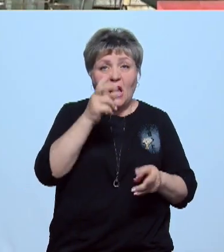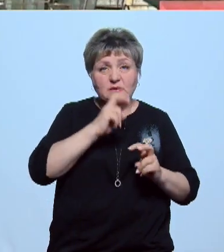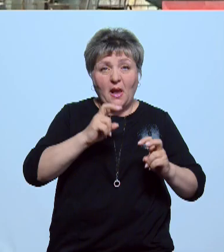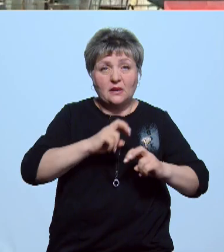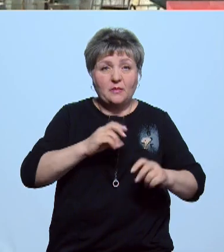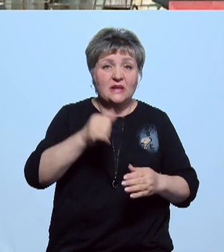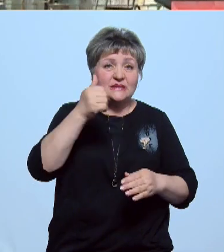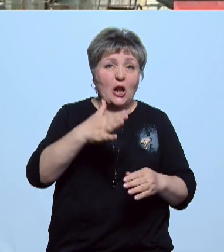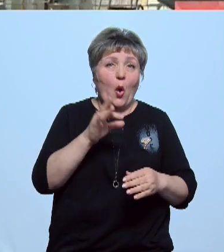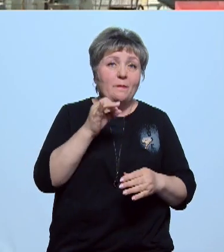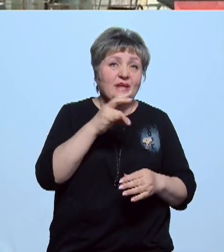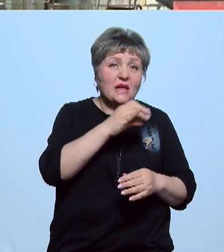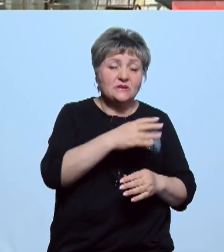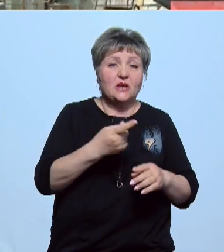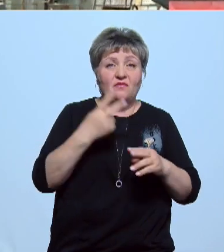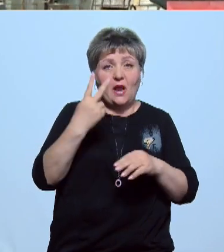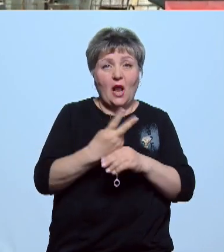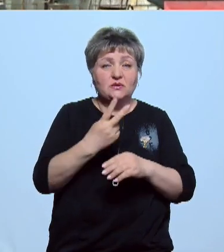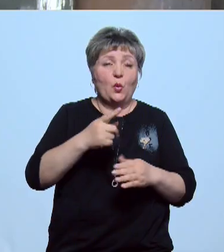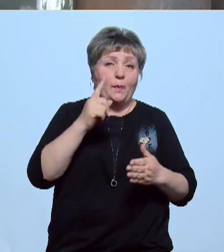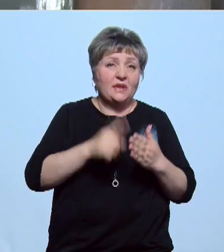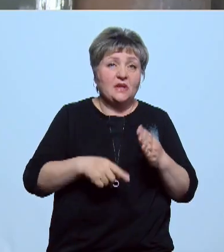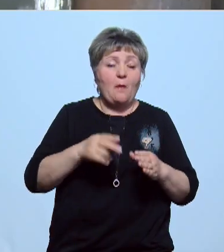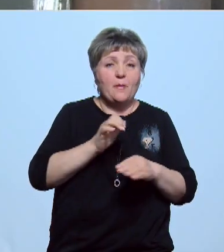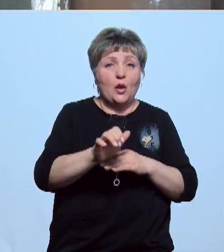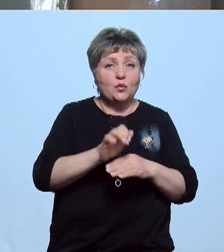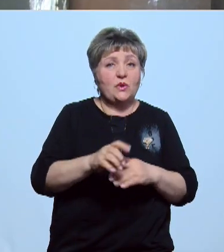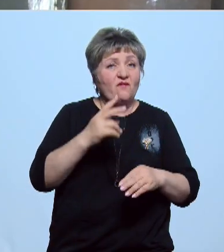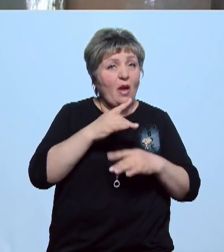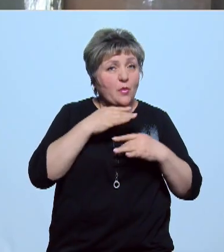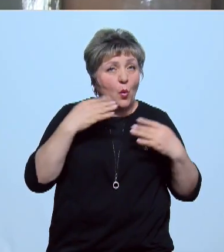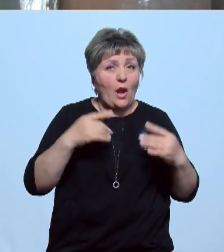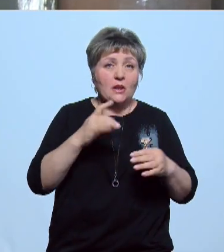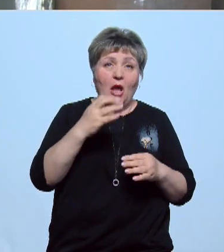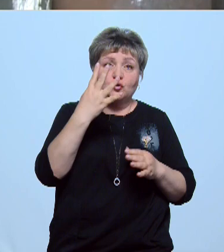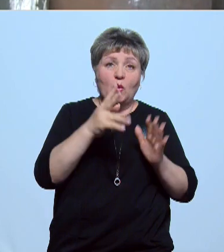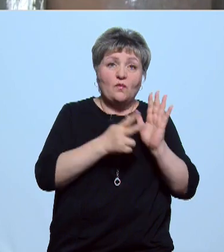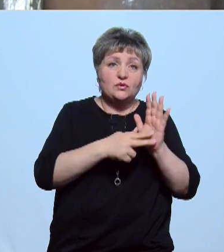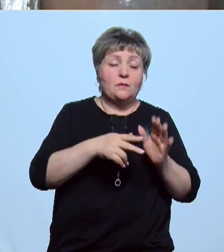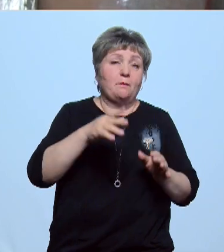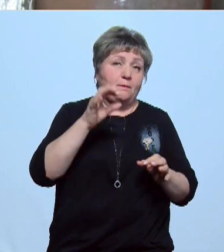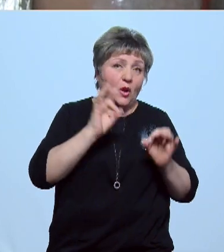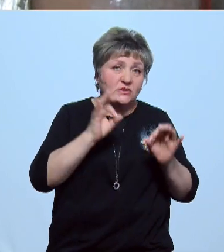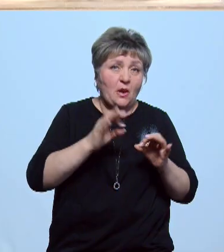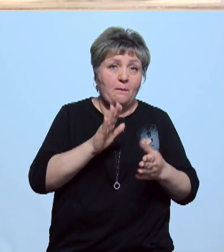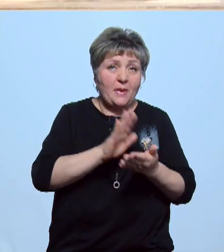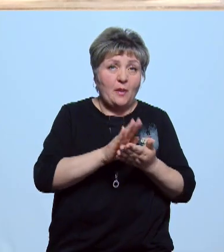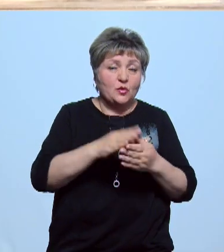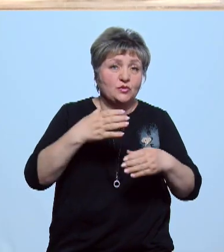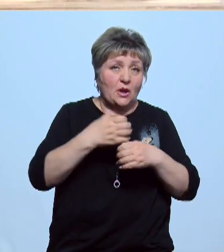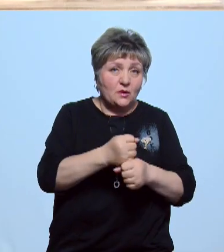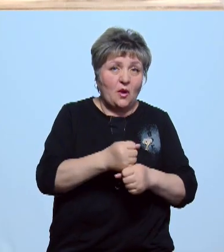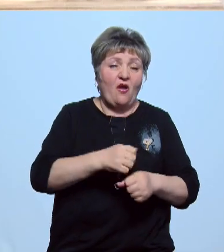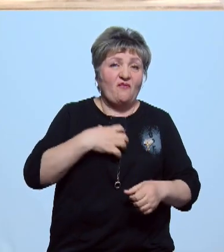Федерального центра компетенции удалось в два раза увеличить выпуск продукции. Во многом за счет того, что на 48% сократили время производства